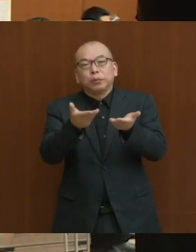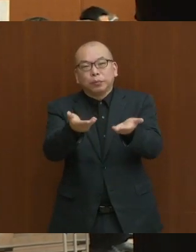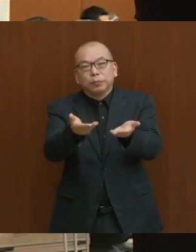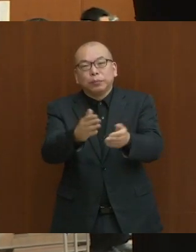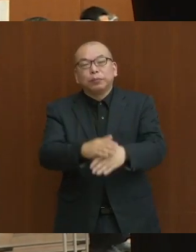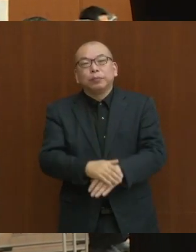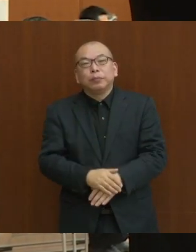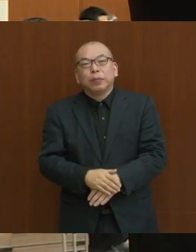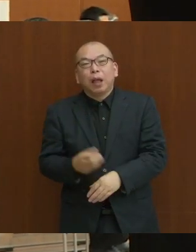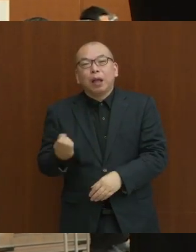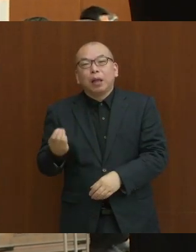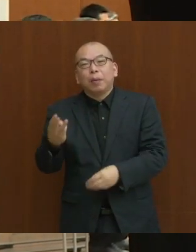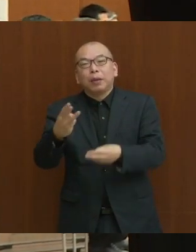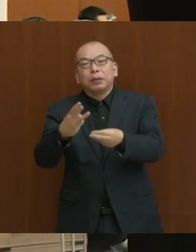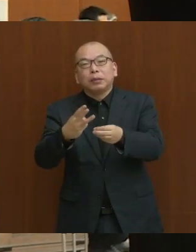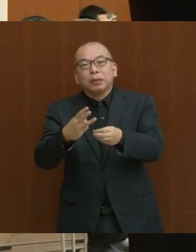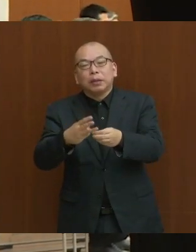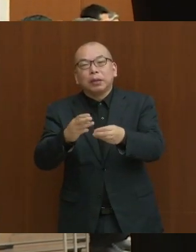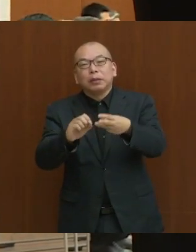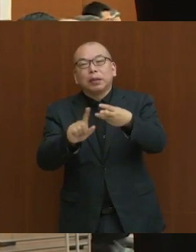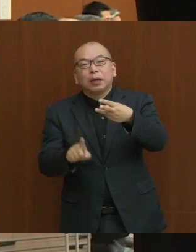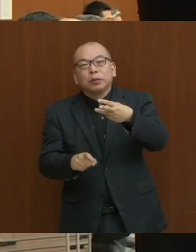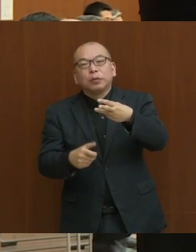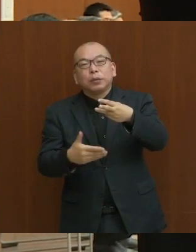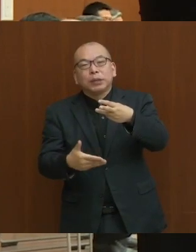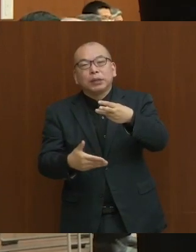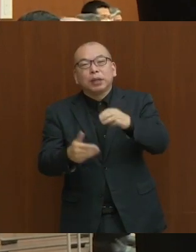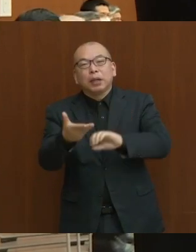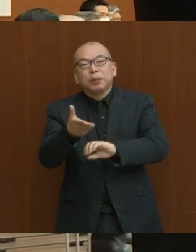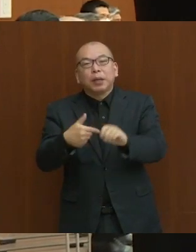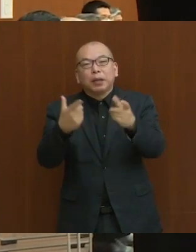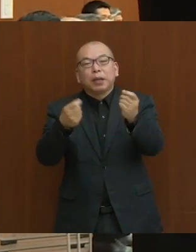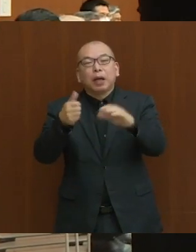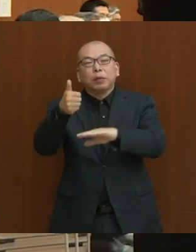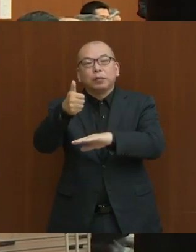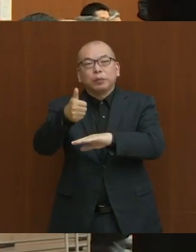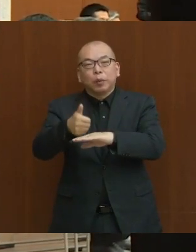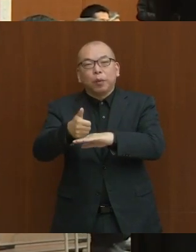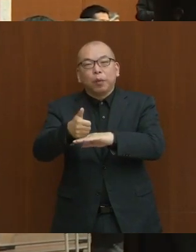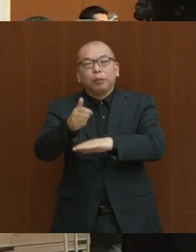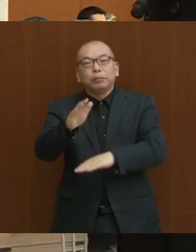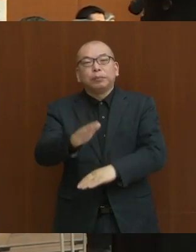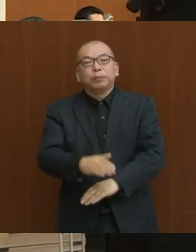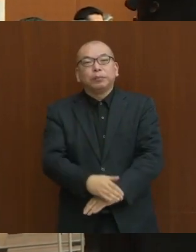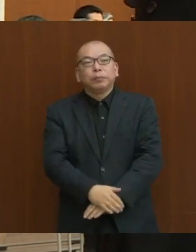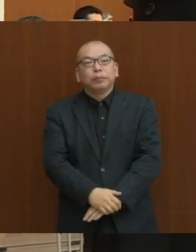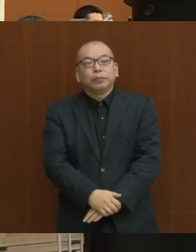する。令和3年3月19日、島根大学長、服部康直。